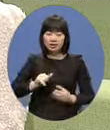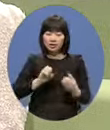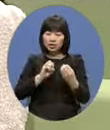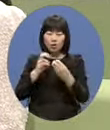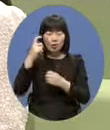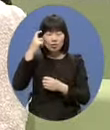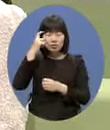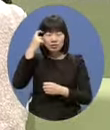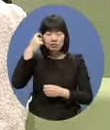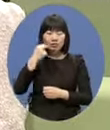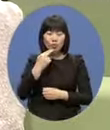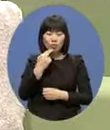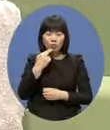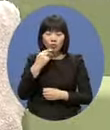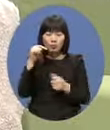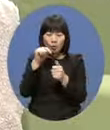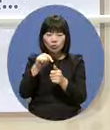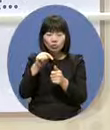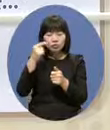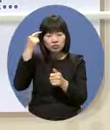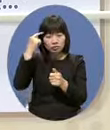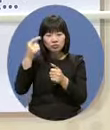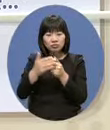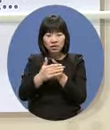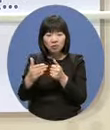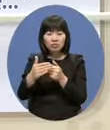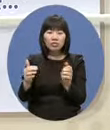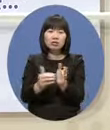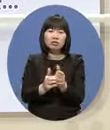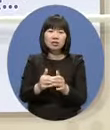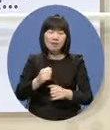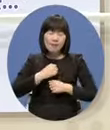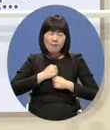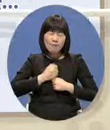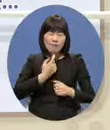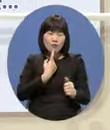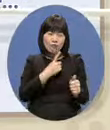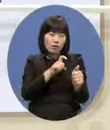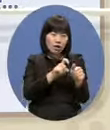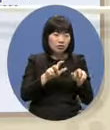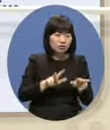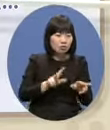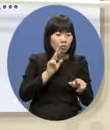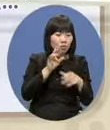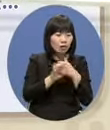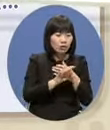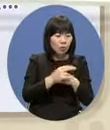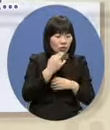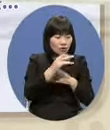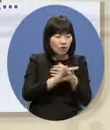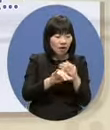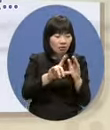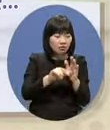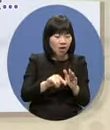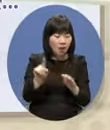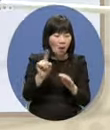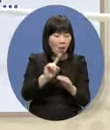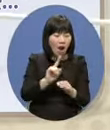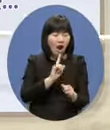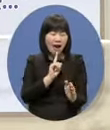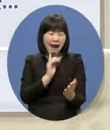명령받는 거니까 끝나버리는 거고 경고 또는 위협 너 만약 너 이거 지금 안 하면 너 그때 어쩌고 저쩌고 요런